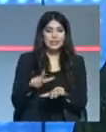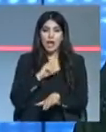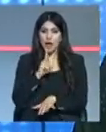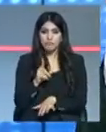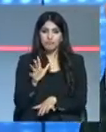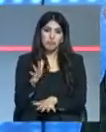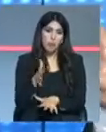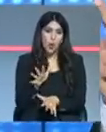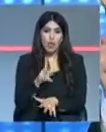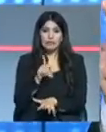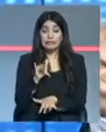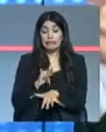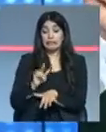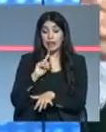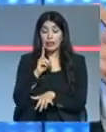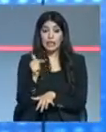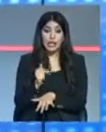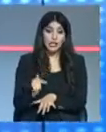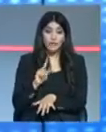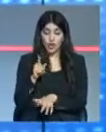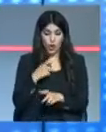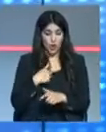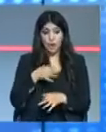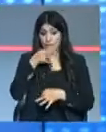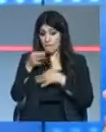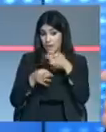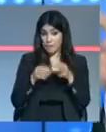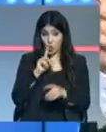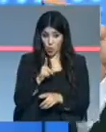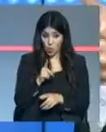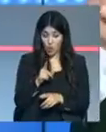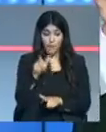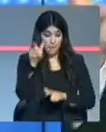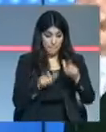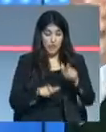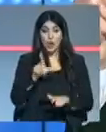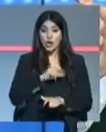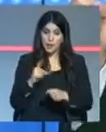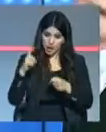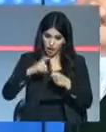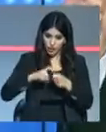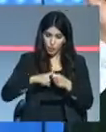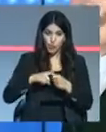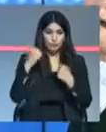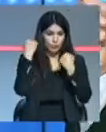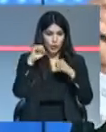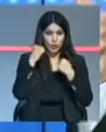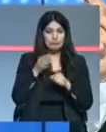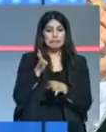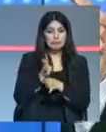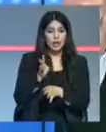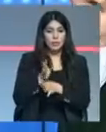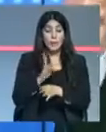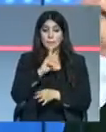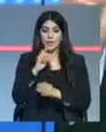ربما راغب فيها البعض نحن بحاجه مشكور في ال في ال في ال في ال امنيين اللي كانوا موجودين ويتحملوا عديده تصرفات